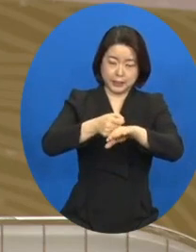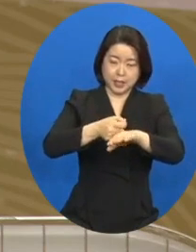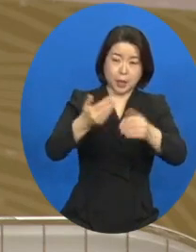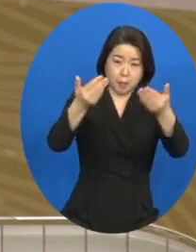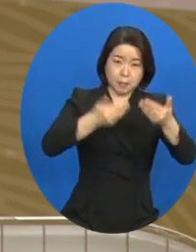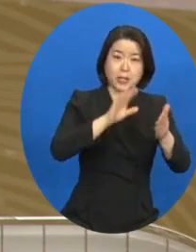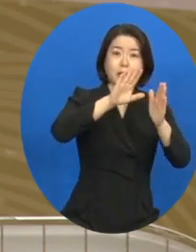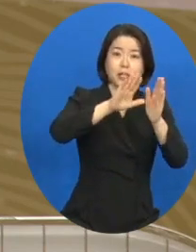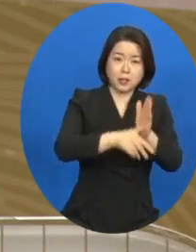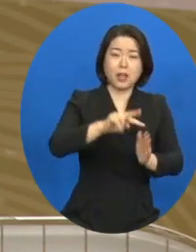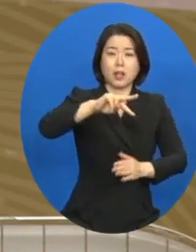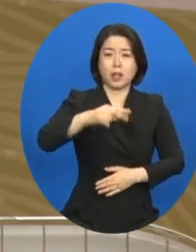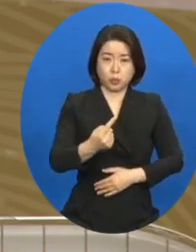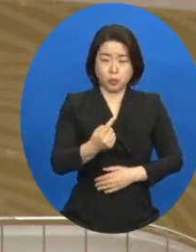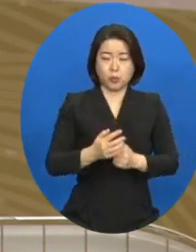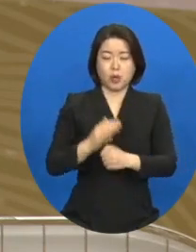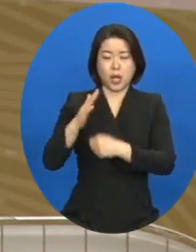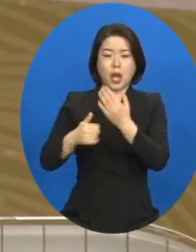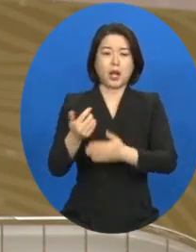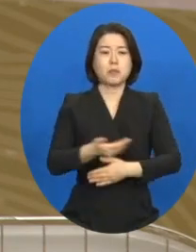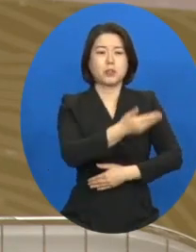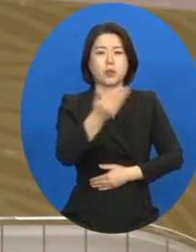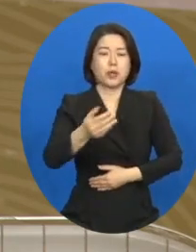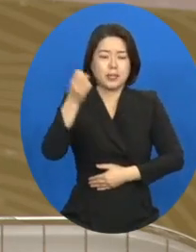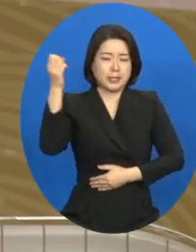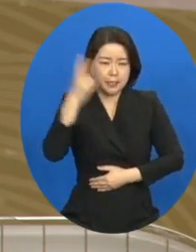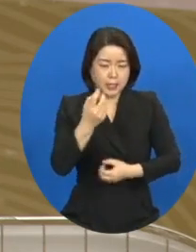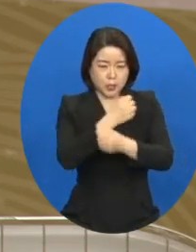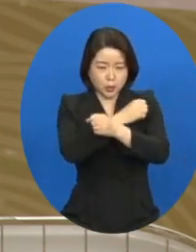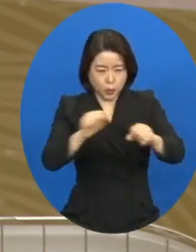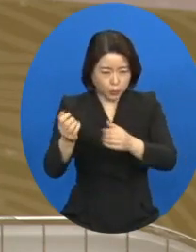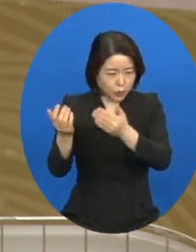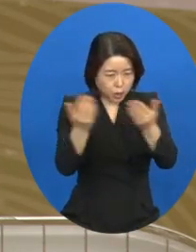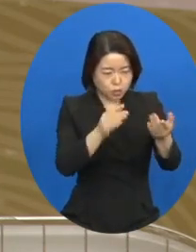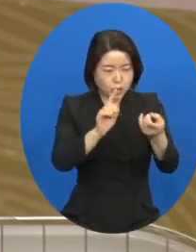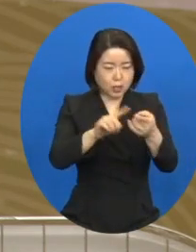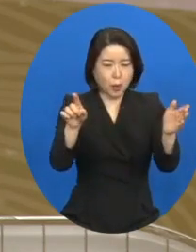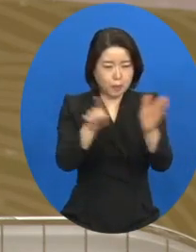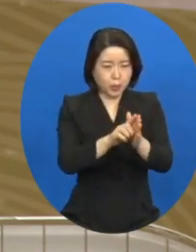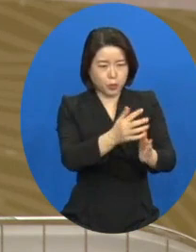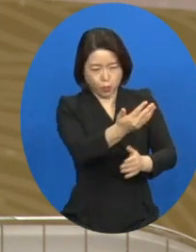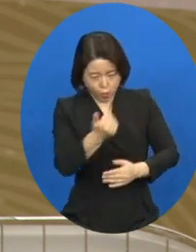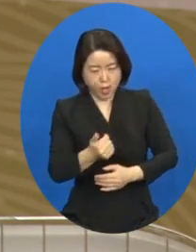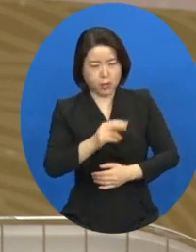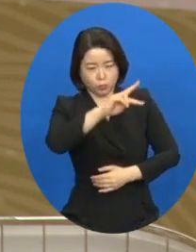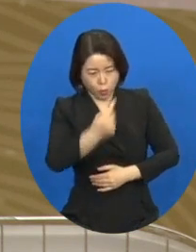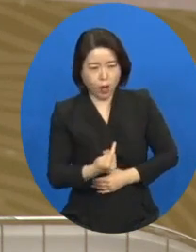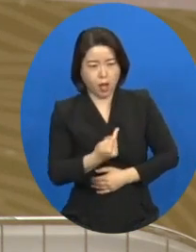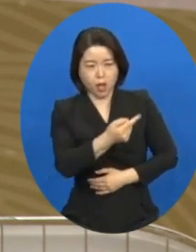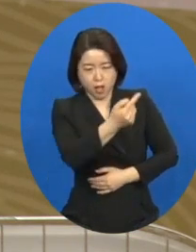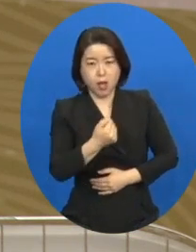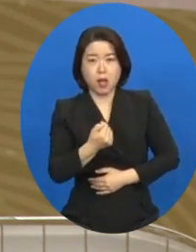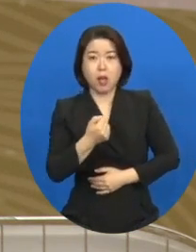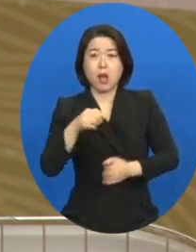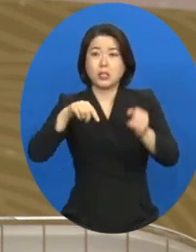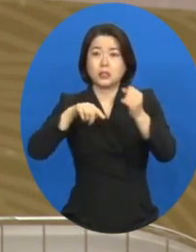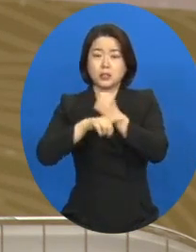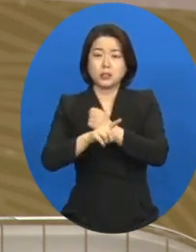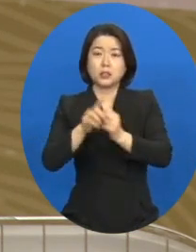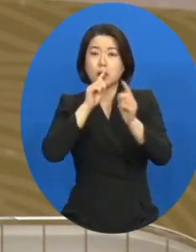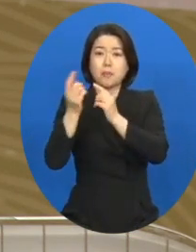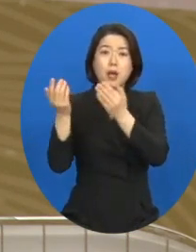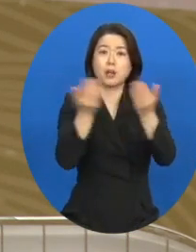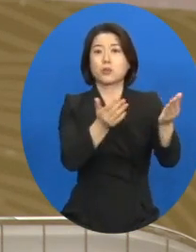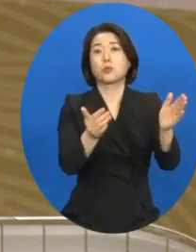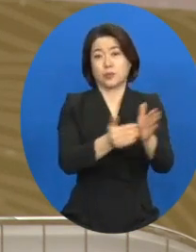때라도 하나님이 너희들을 다시 받아주실 거라고 한 것을 믿고 돌아오라. 이제 그런 뜻으로